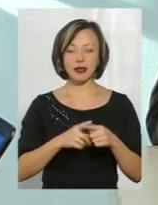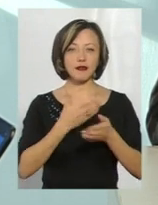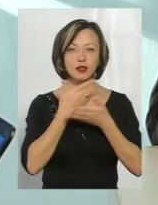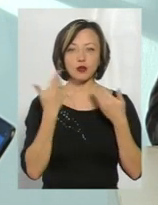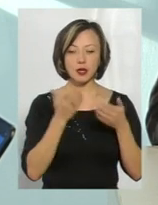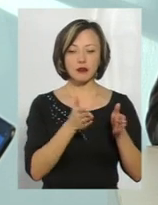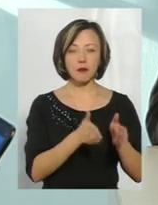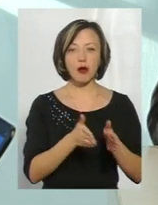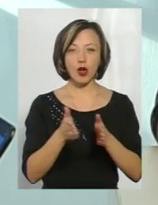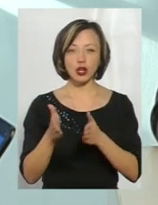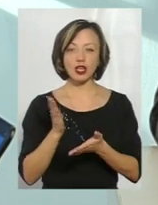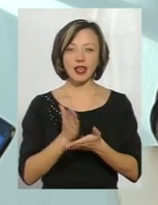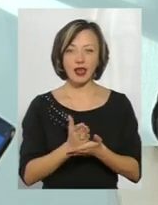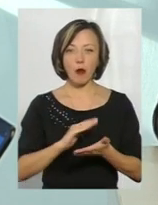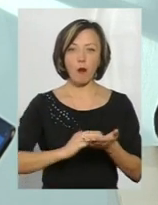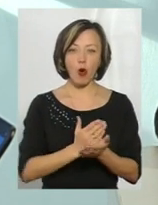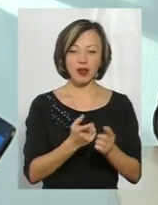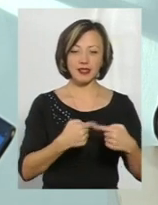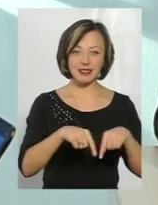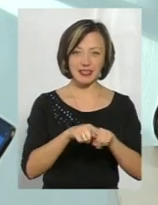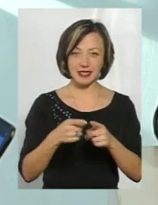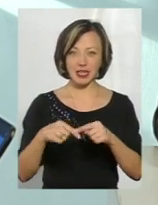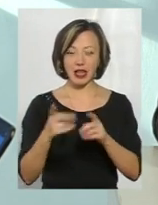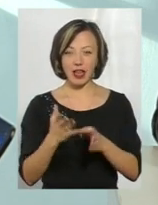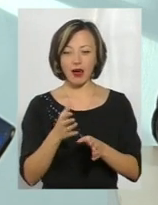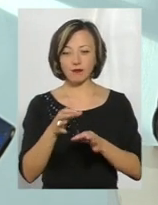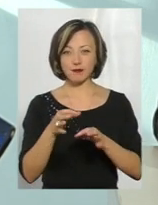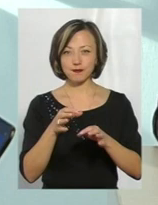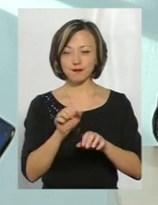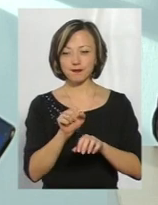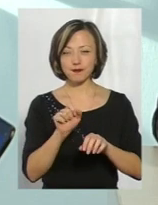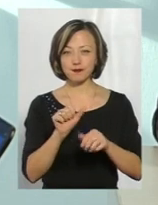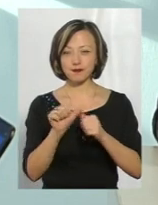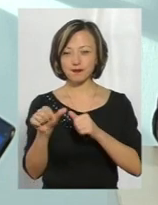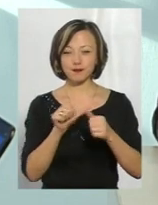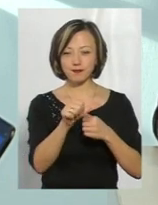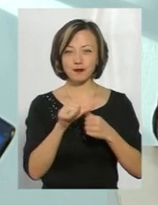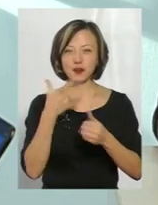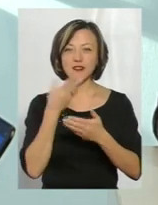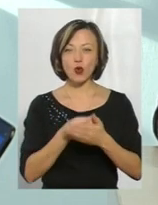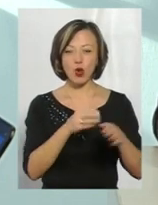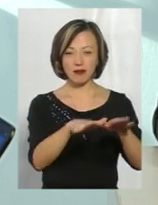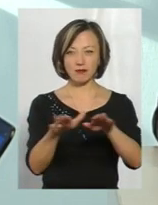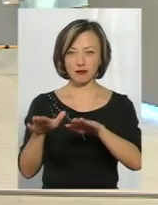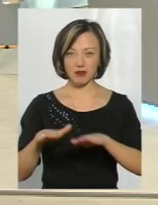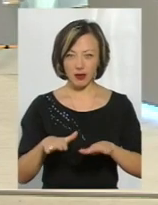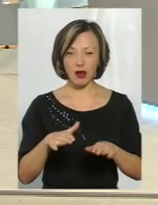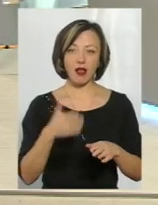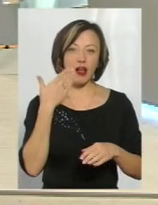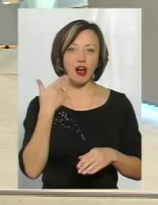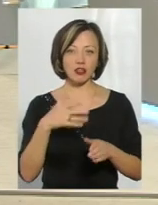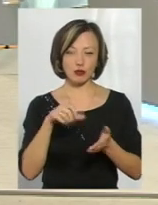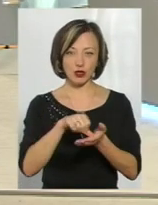мереж. Тобто є політсили, в яких є розгалужені мережі по області, і їм значно легше працювати в умовах виборів територіальних громад,